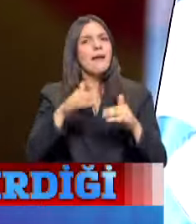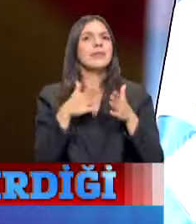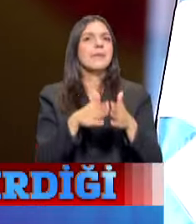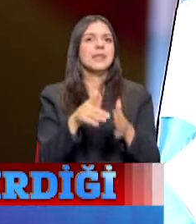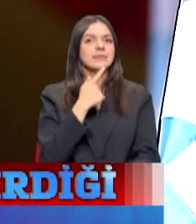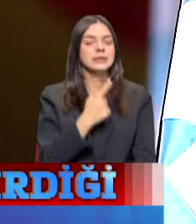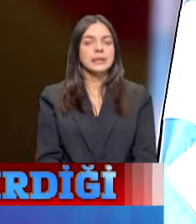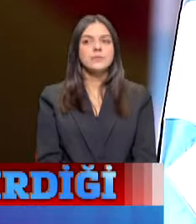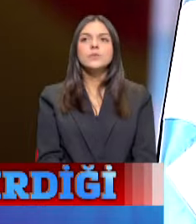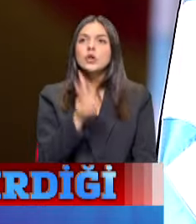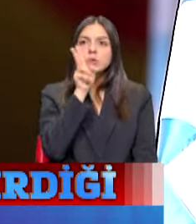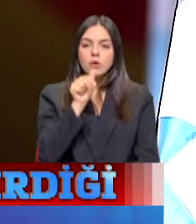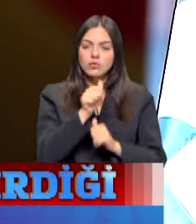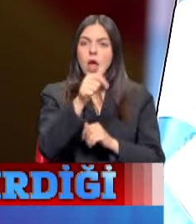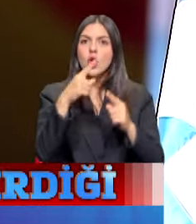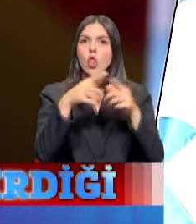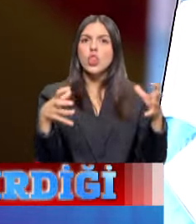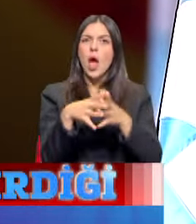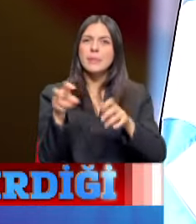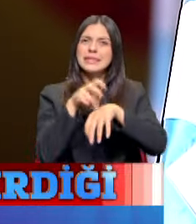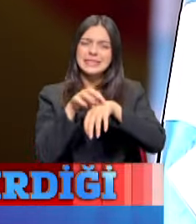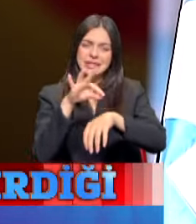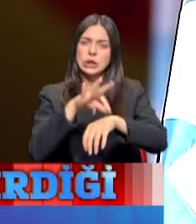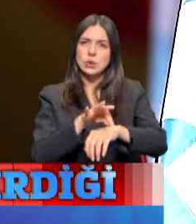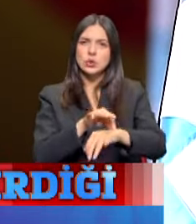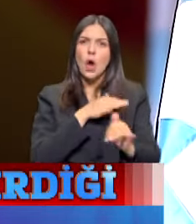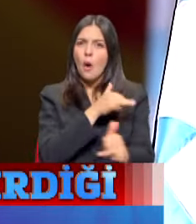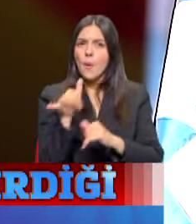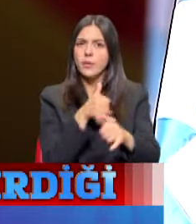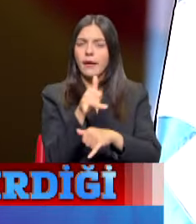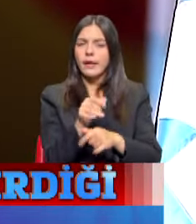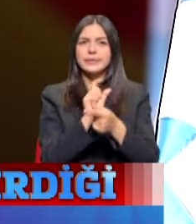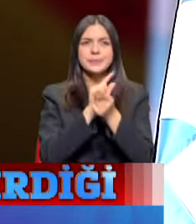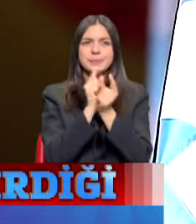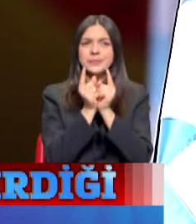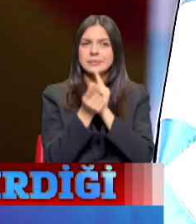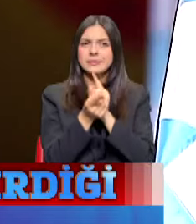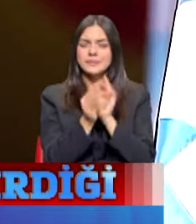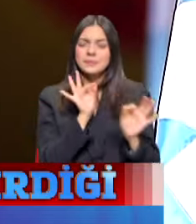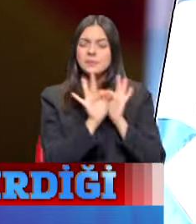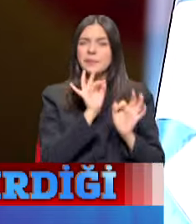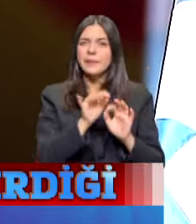Son günlerde toplumun sinir uçlarıyla oynayan çeşitli kışkırtmalara hep